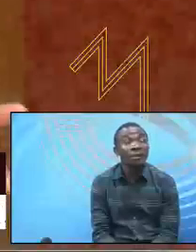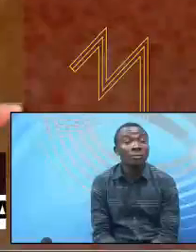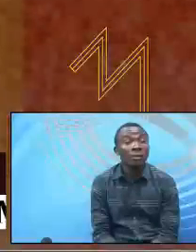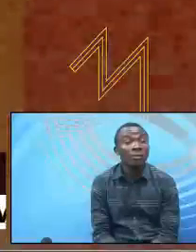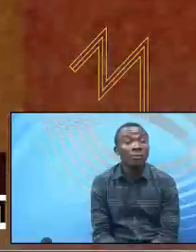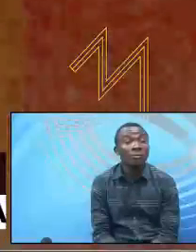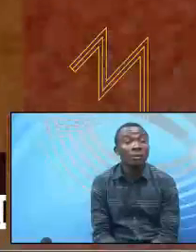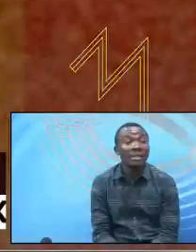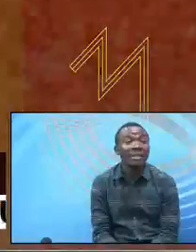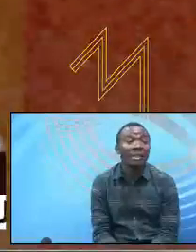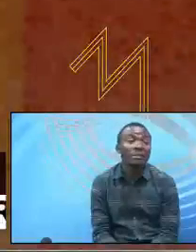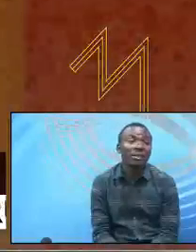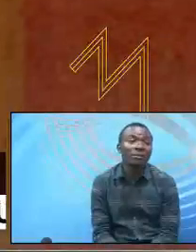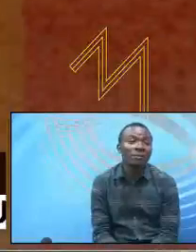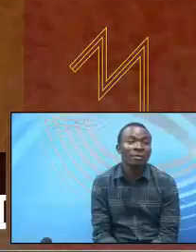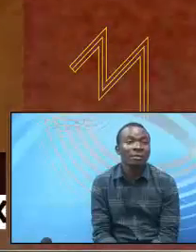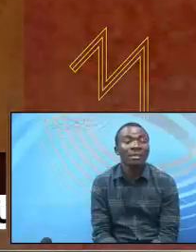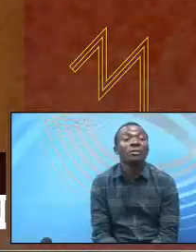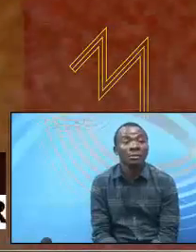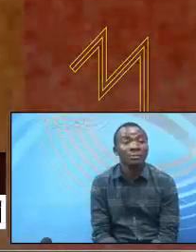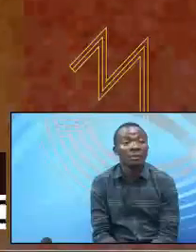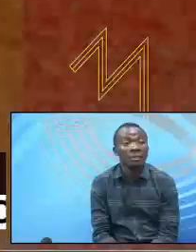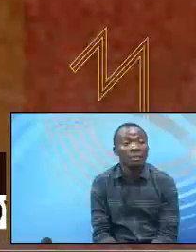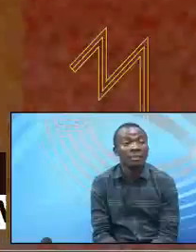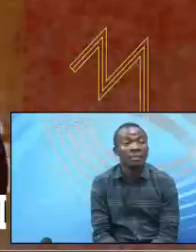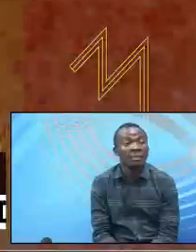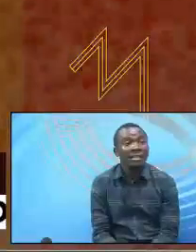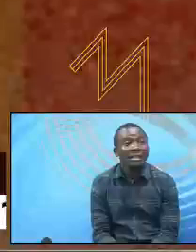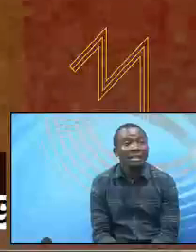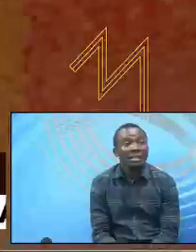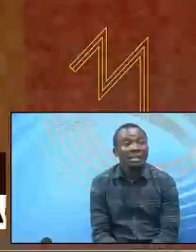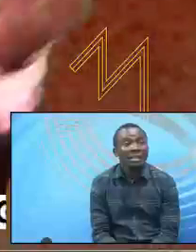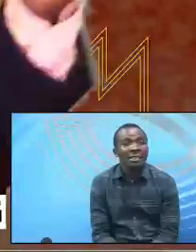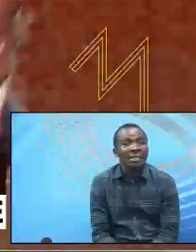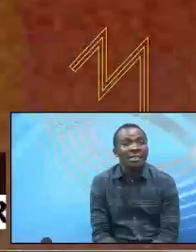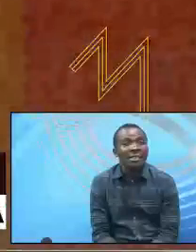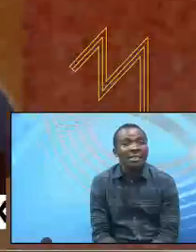ishobora gusobanurwa mu rurimi rw'amarenga natwe tukayumvaho bigashobora kudufasha.